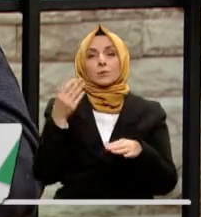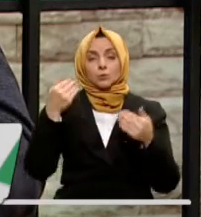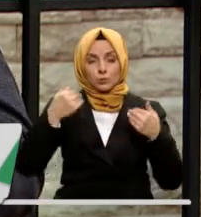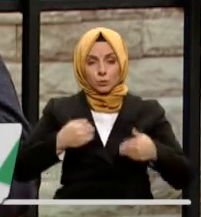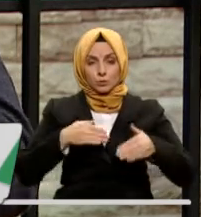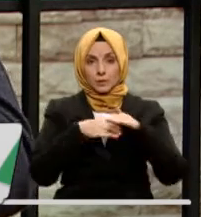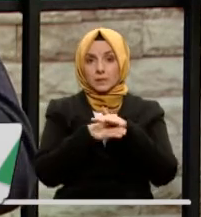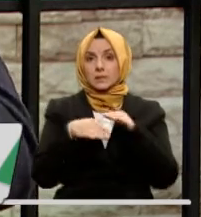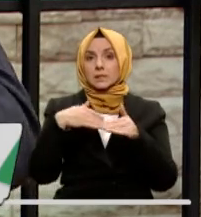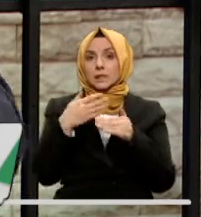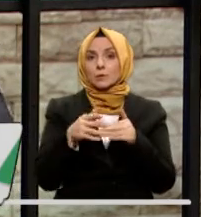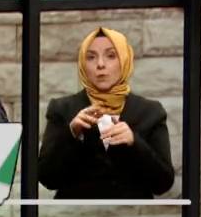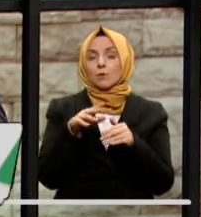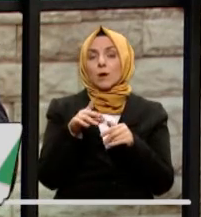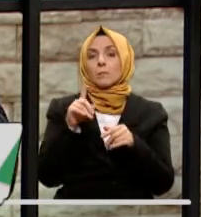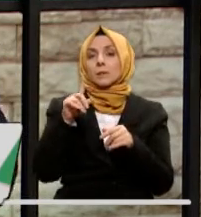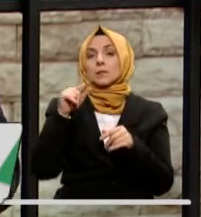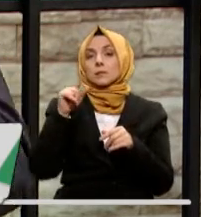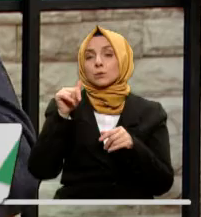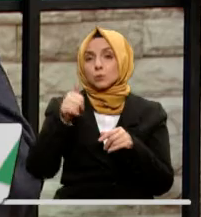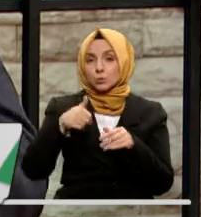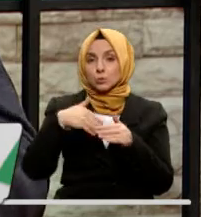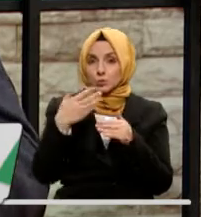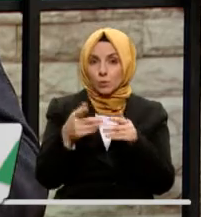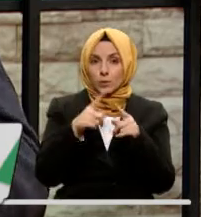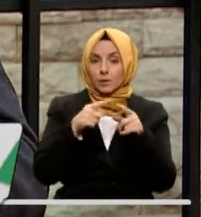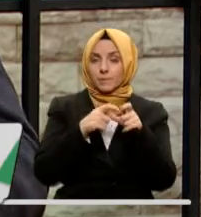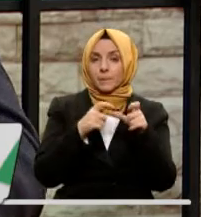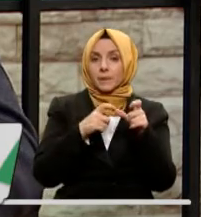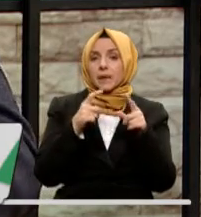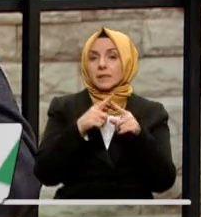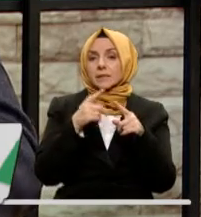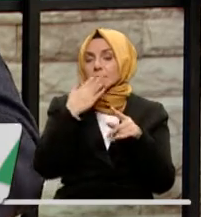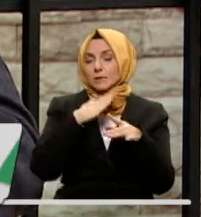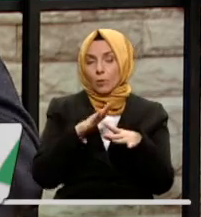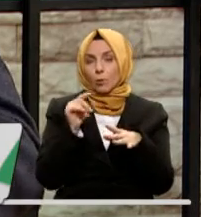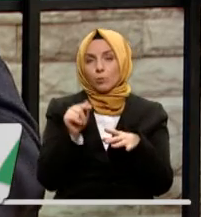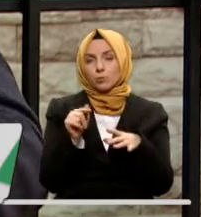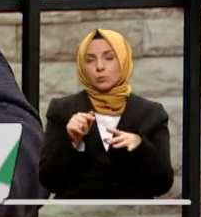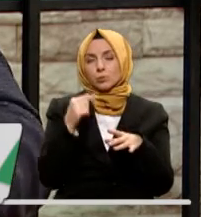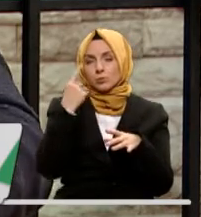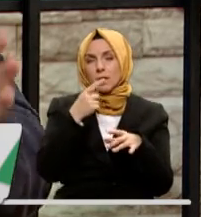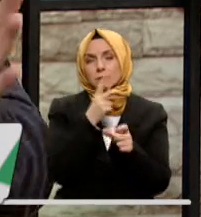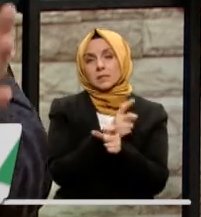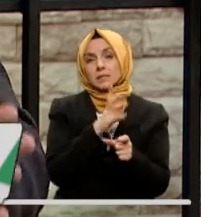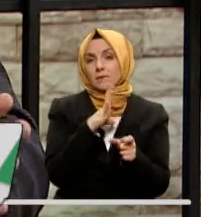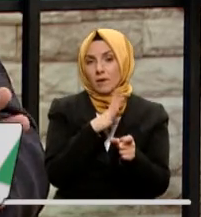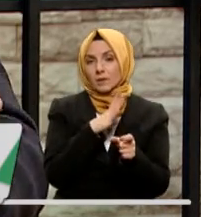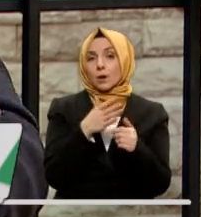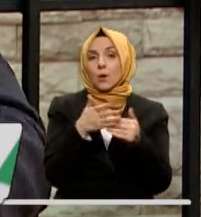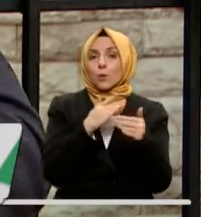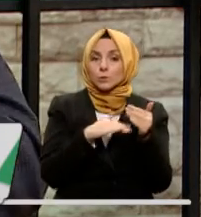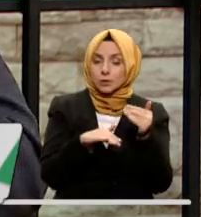tespit edilebilen bir test henüz icat edilmedi Bu yönüyle bir risk yönetimi var Öncelikle